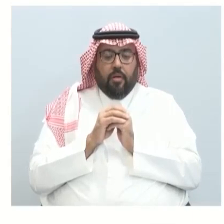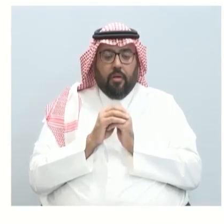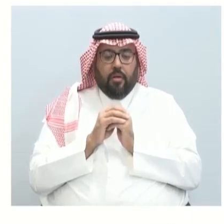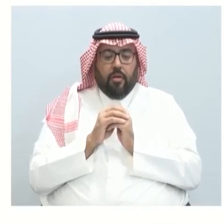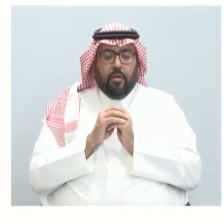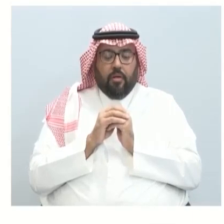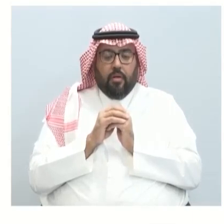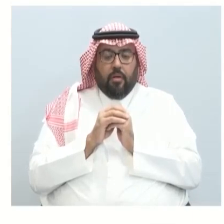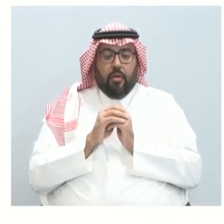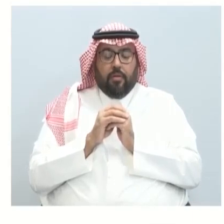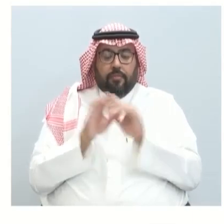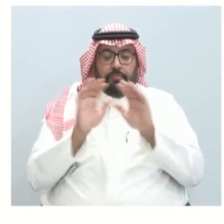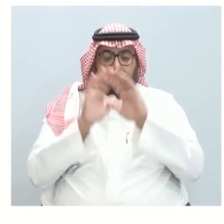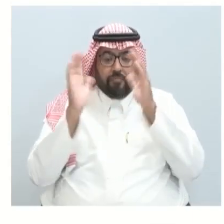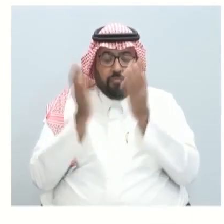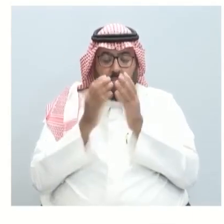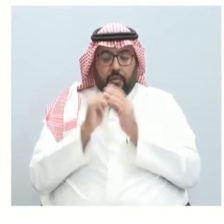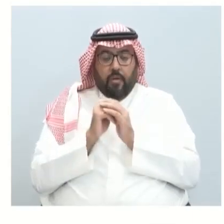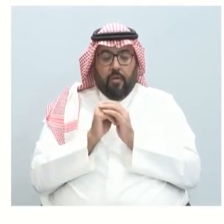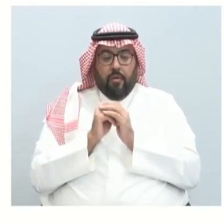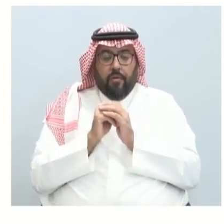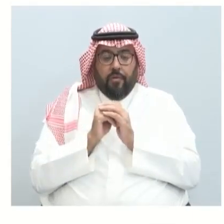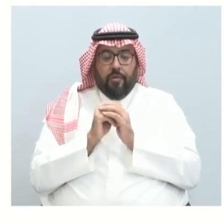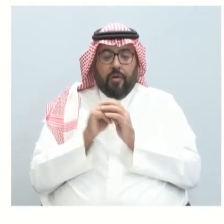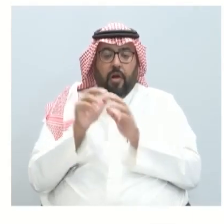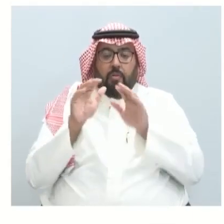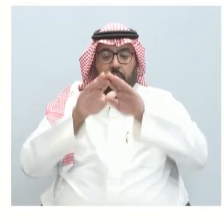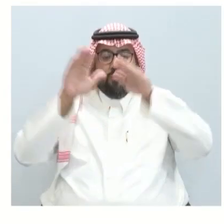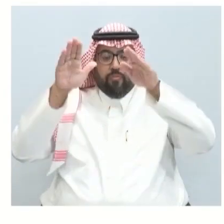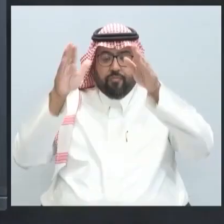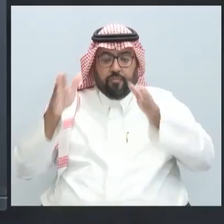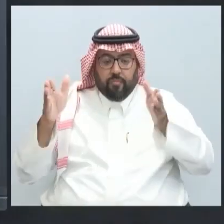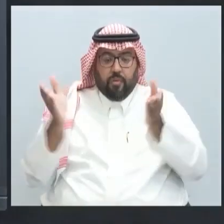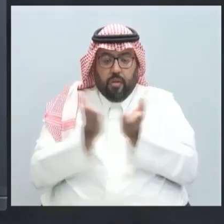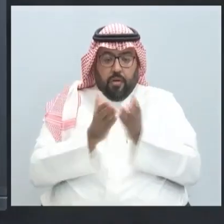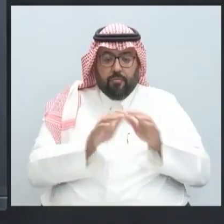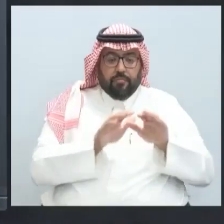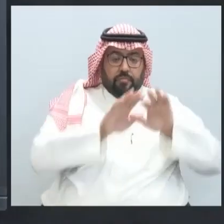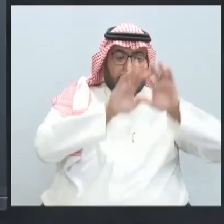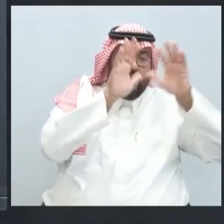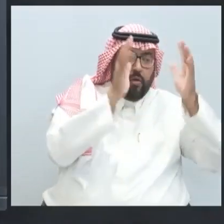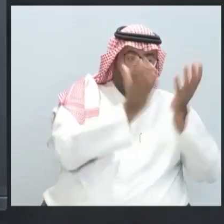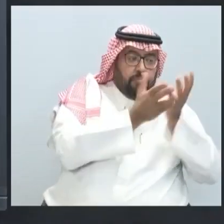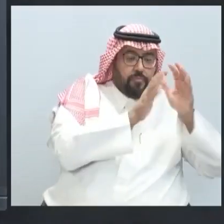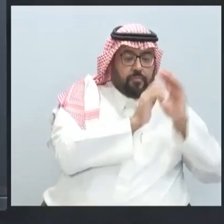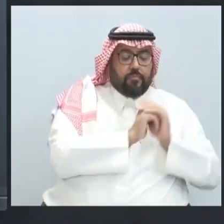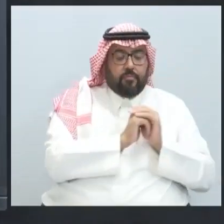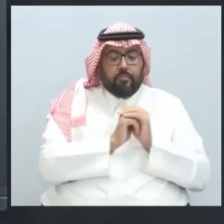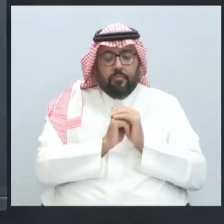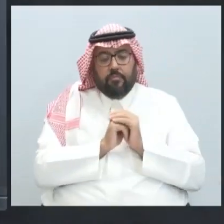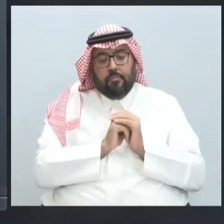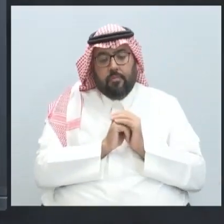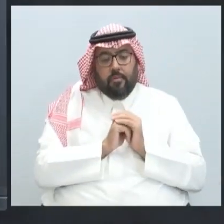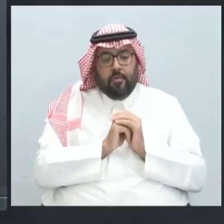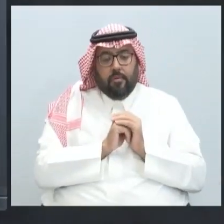ابطال استطيع ان اكون مجموعه المكعبات ومجموعه الكرات صح ولا لا